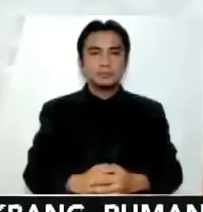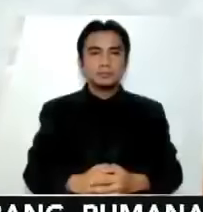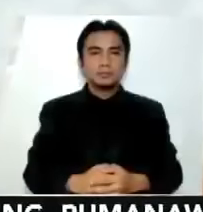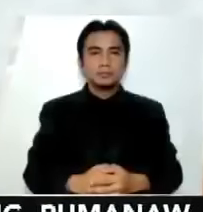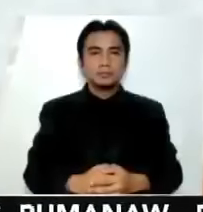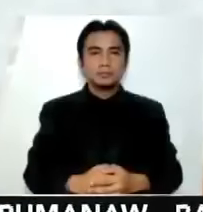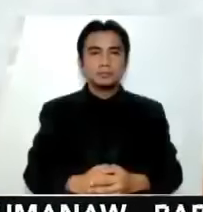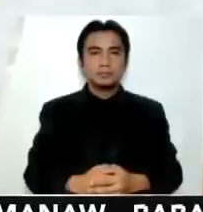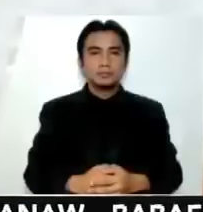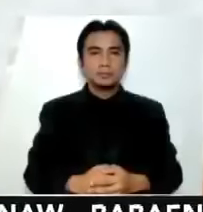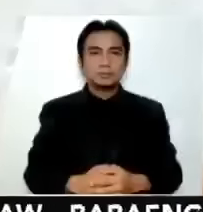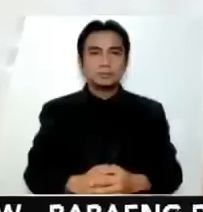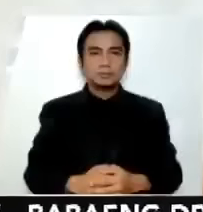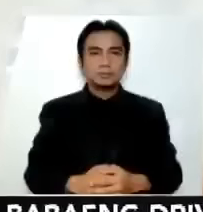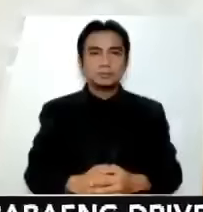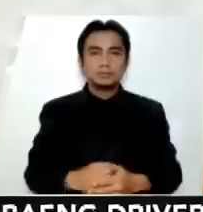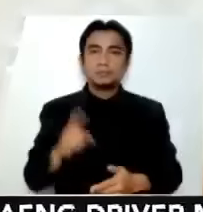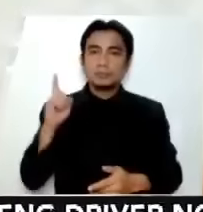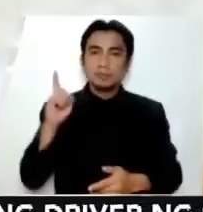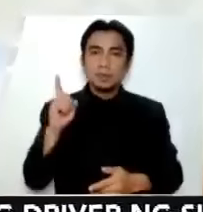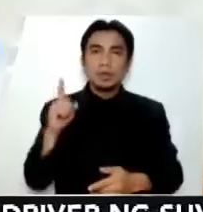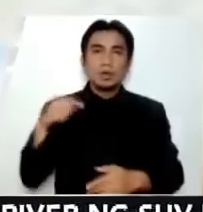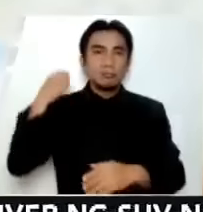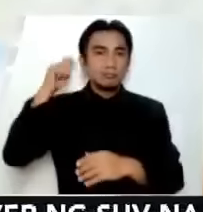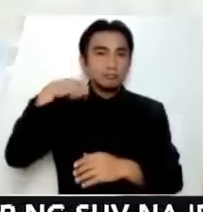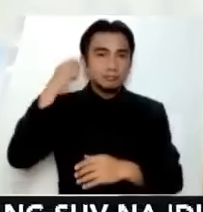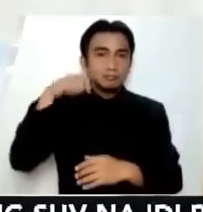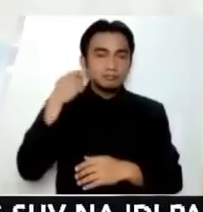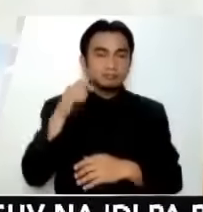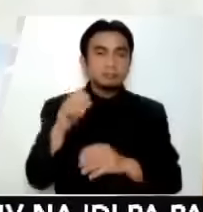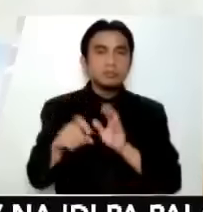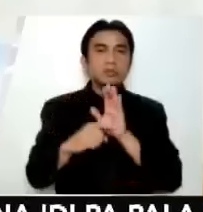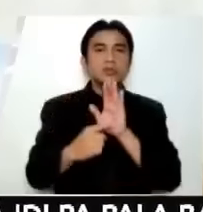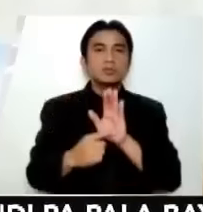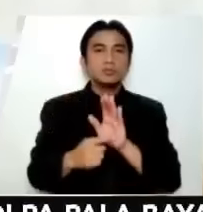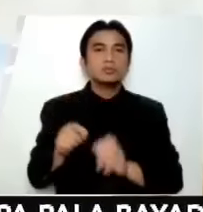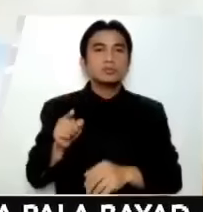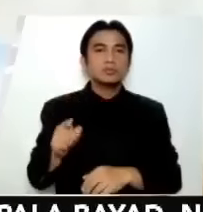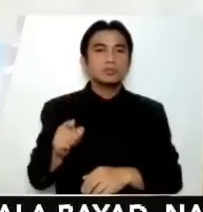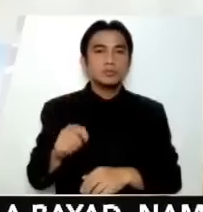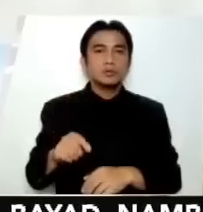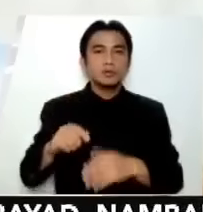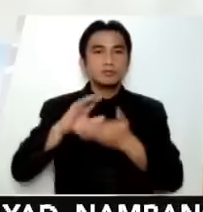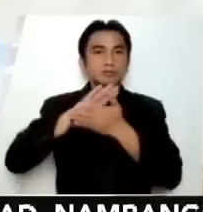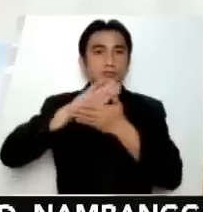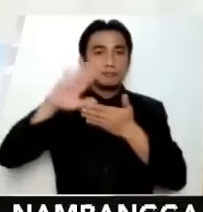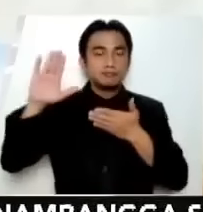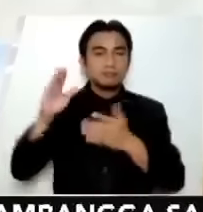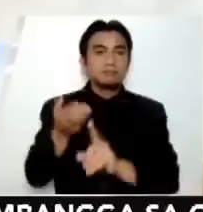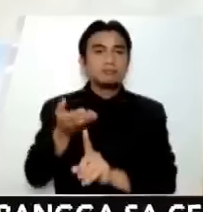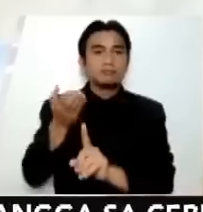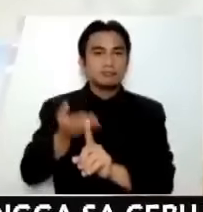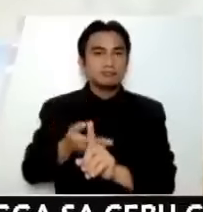Mol isa m mukbang vlogs ng content creator na si candido apatan JR